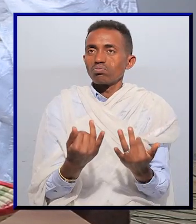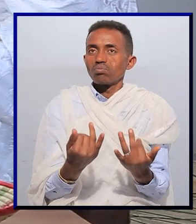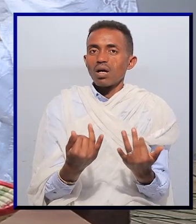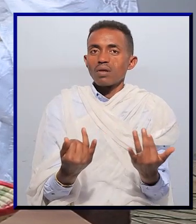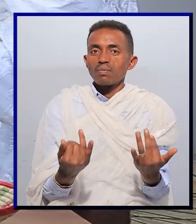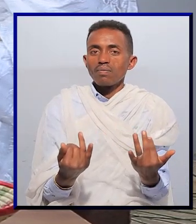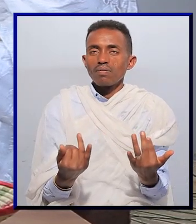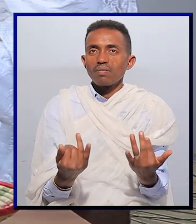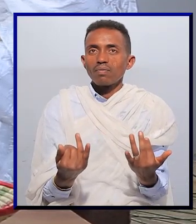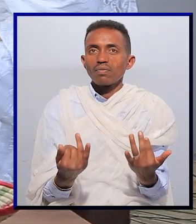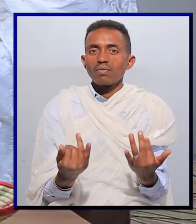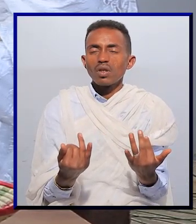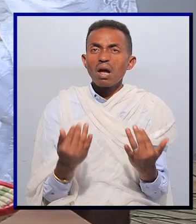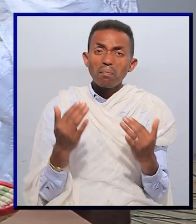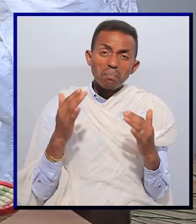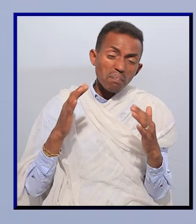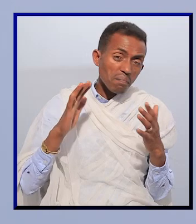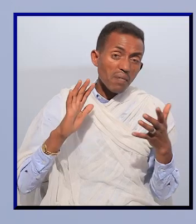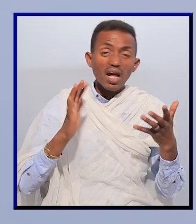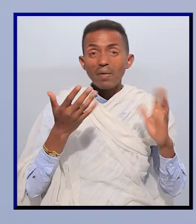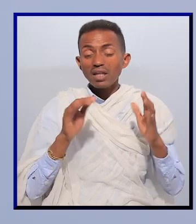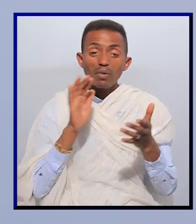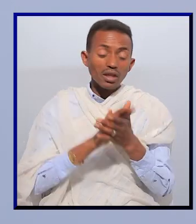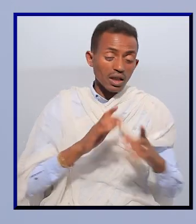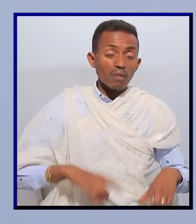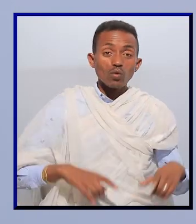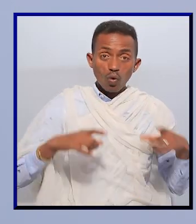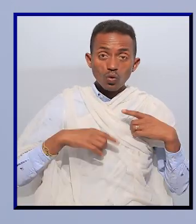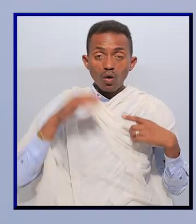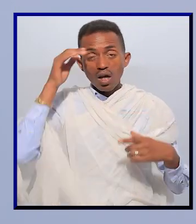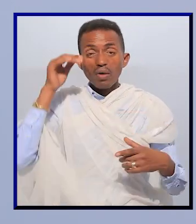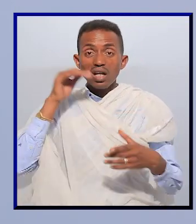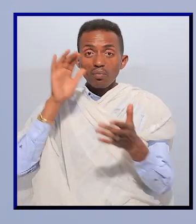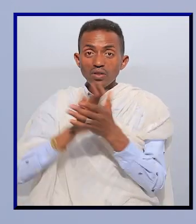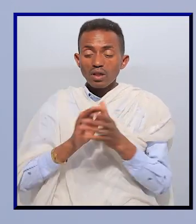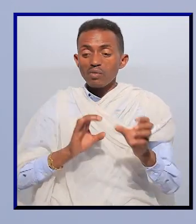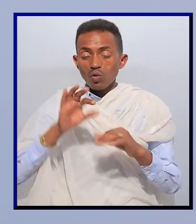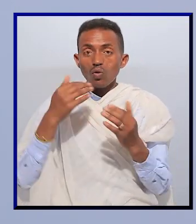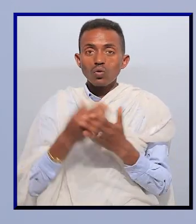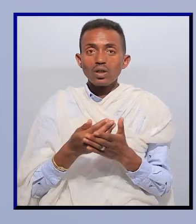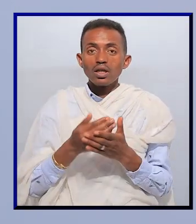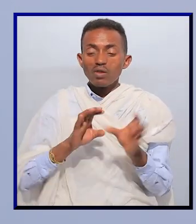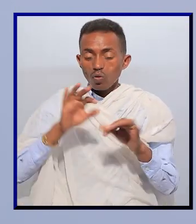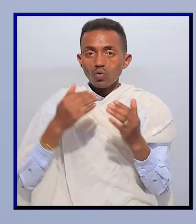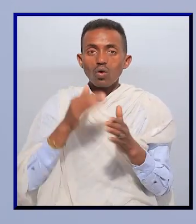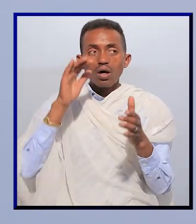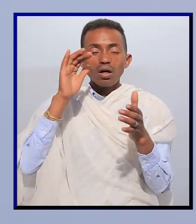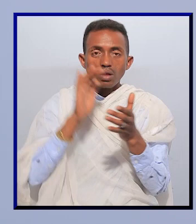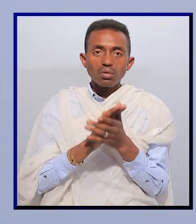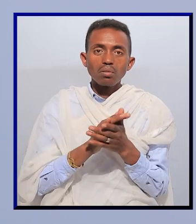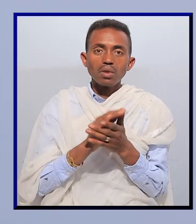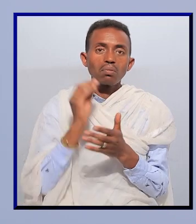ምናልባት በትዳር የሚኖሩ ባልና ሚስት የሚያደርጉትን አይነት መሳሳም እነዚህ ሁለቱ ሴት